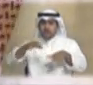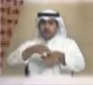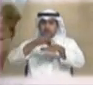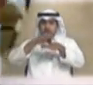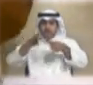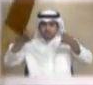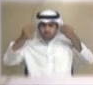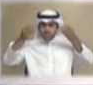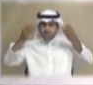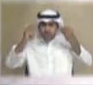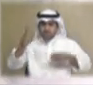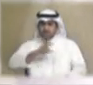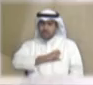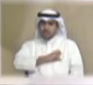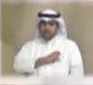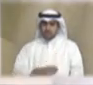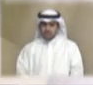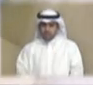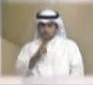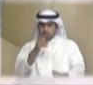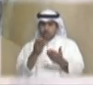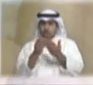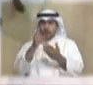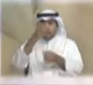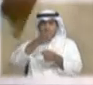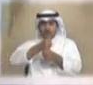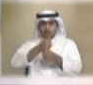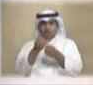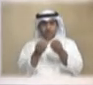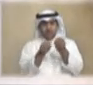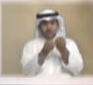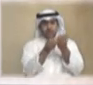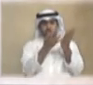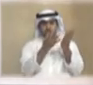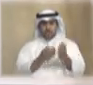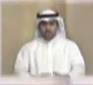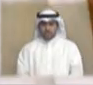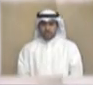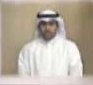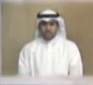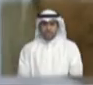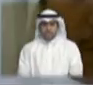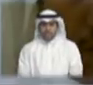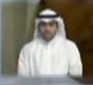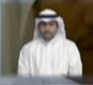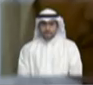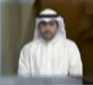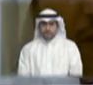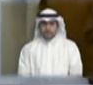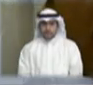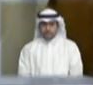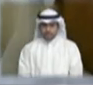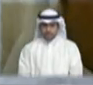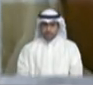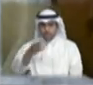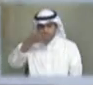علمنا منه المرحوم جاسم الخرافي. نسأل الله أن يتغمده بواسع رحمته ويلهم ذويه الصبر والسلوان. الفقيد